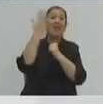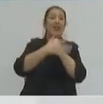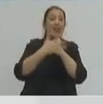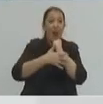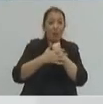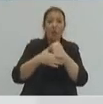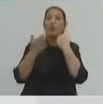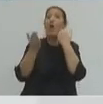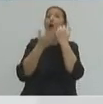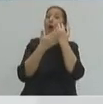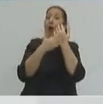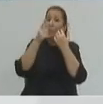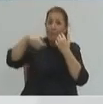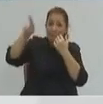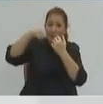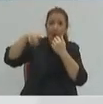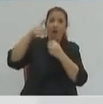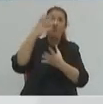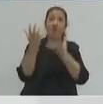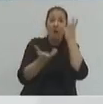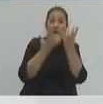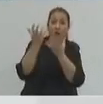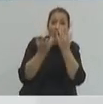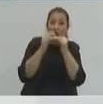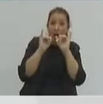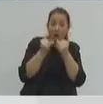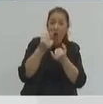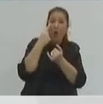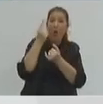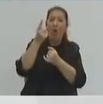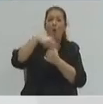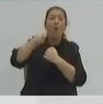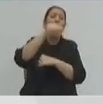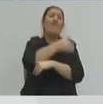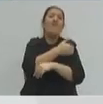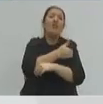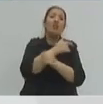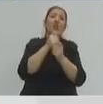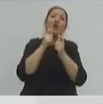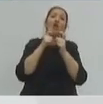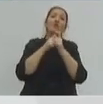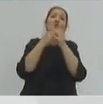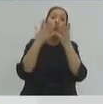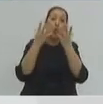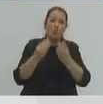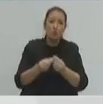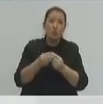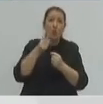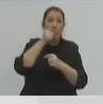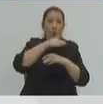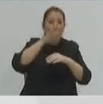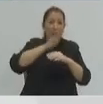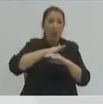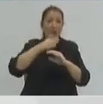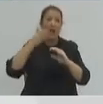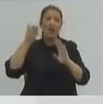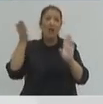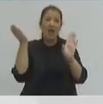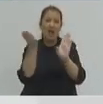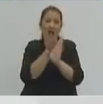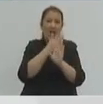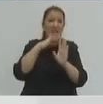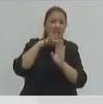yangınlardan dolayı tüm vatandaşlarımıza geçmiş olsun dileklerimi iletiyorum. Yapılan bu kalleş saldırıyı